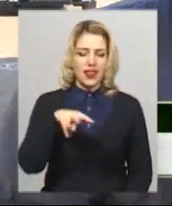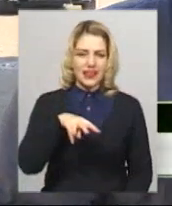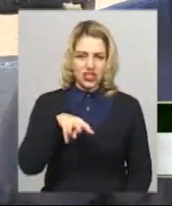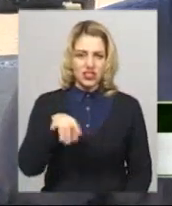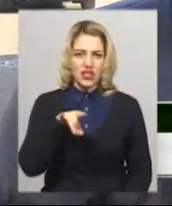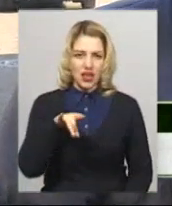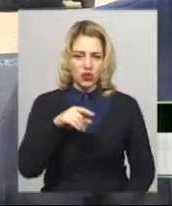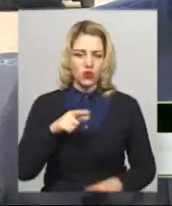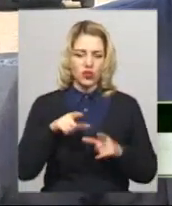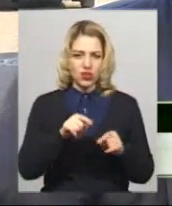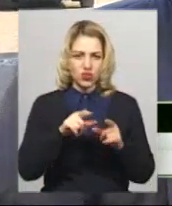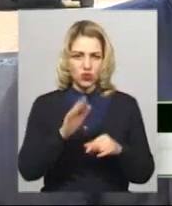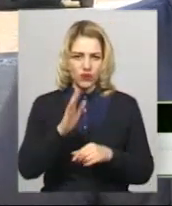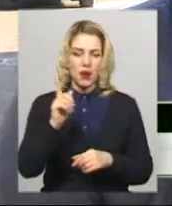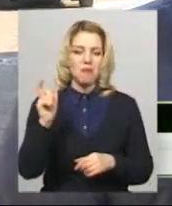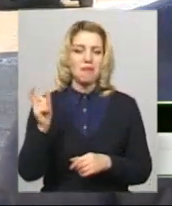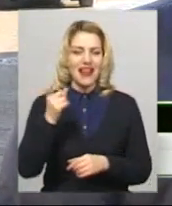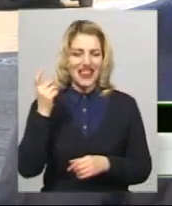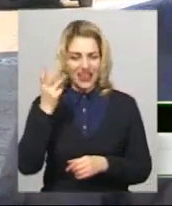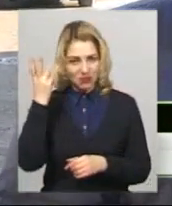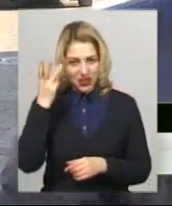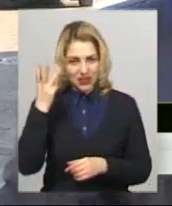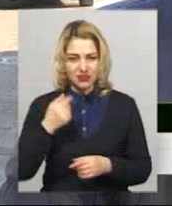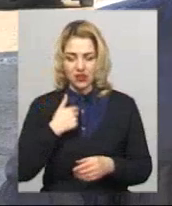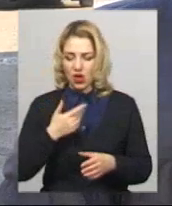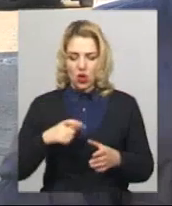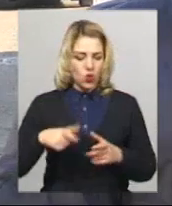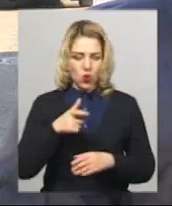часто. Дороги ужасні, особливо дорога від